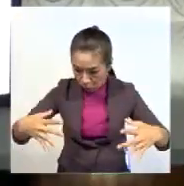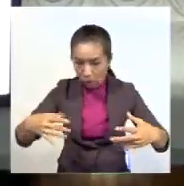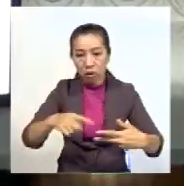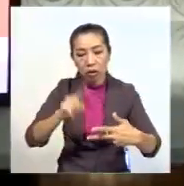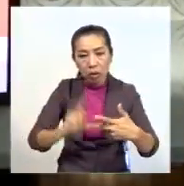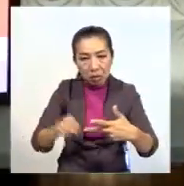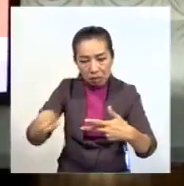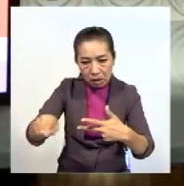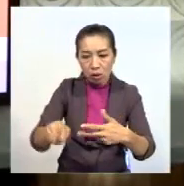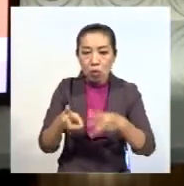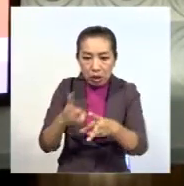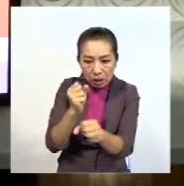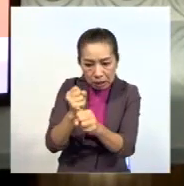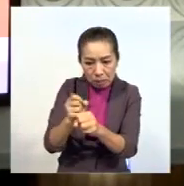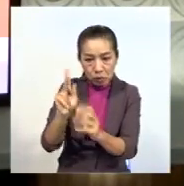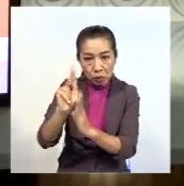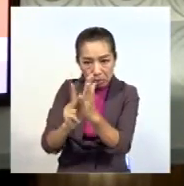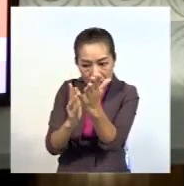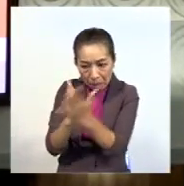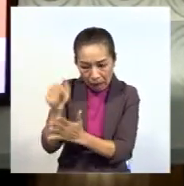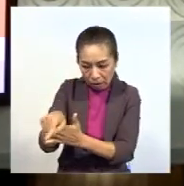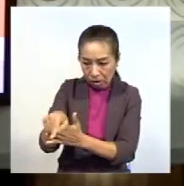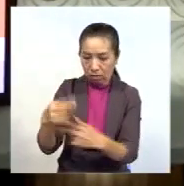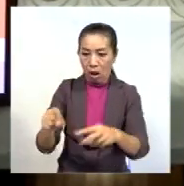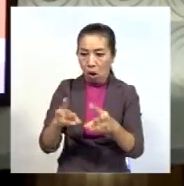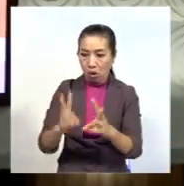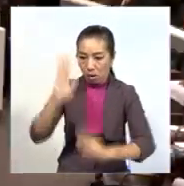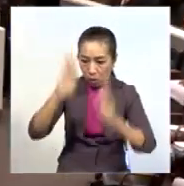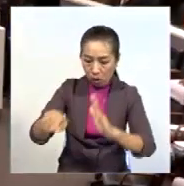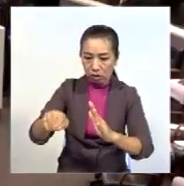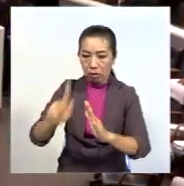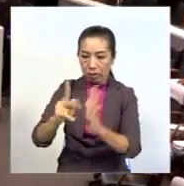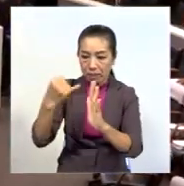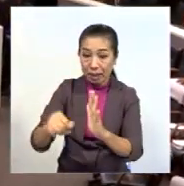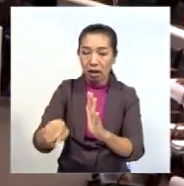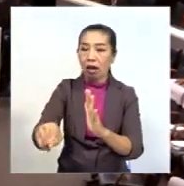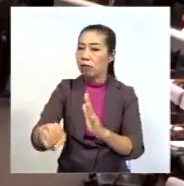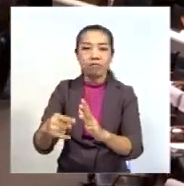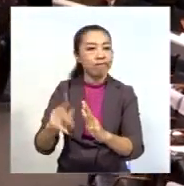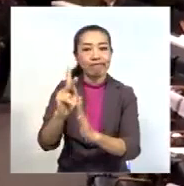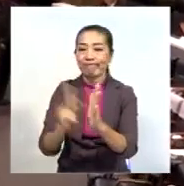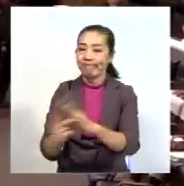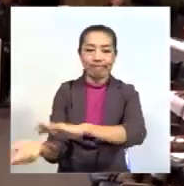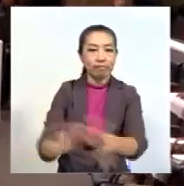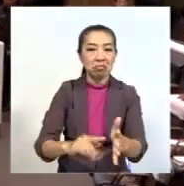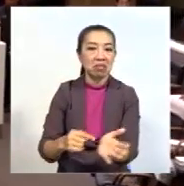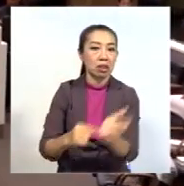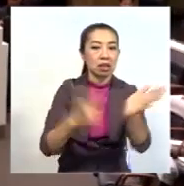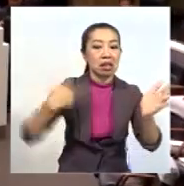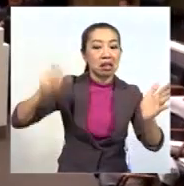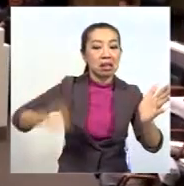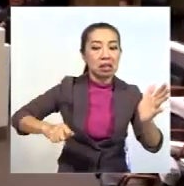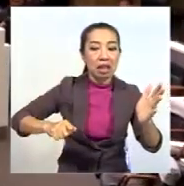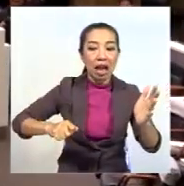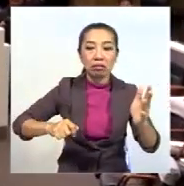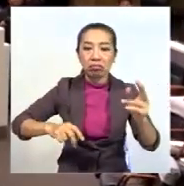ายไม่ชอบด้วยรัฐธรรมนูญกฎหมายฉบับนั้นก็จะต้องตกไปทั้งฉบับโดยไม่จำเป็นต้องตีความเป็นอย่างอื่นส่วนจะอ้